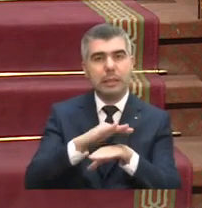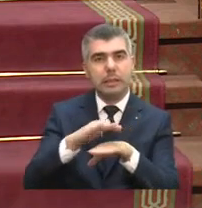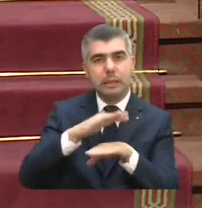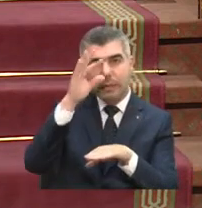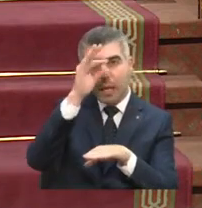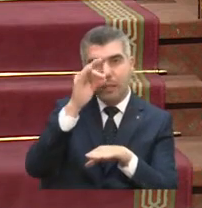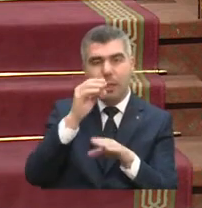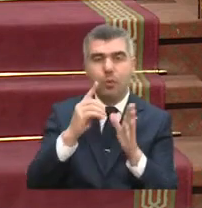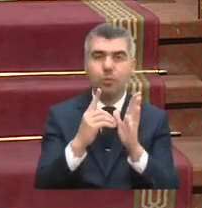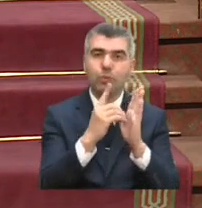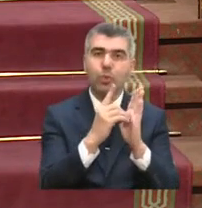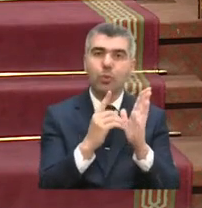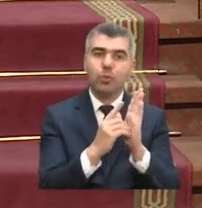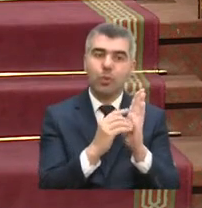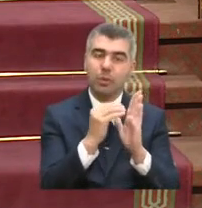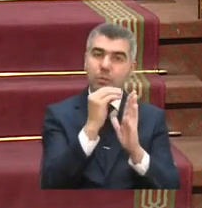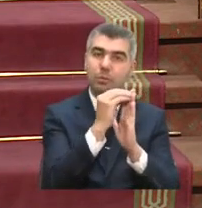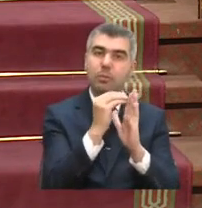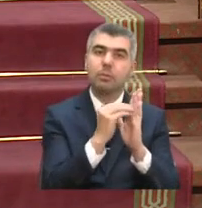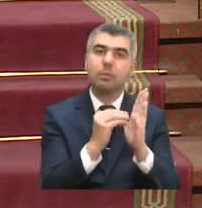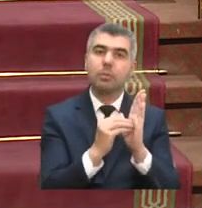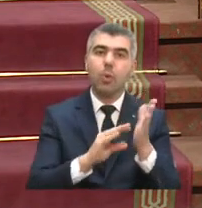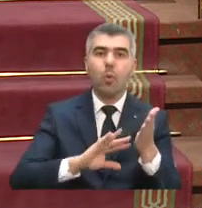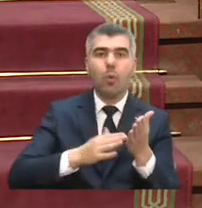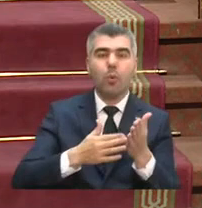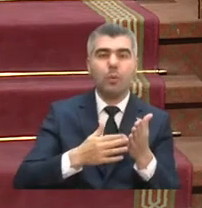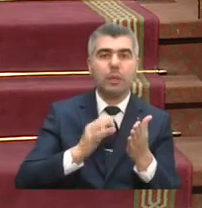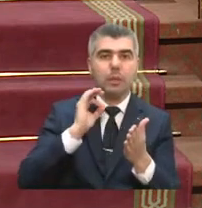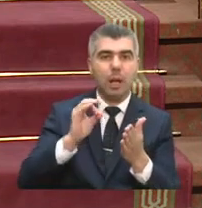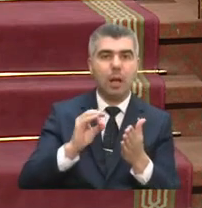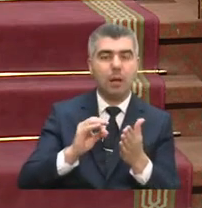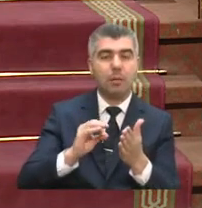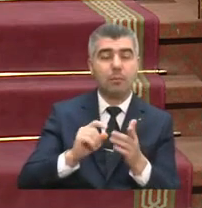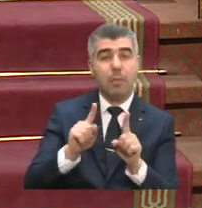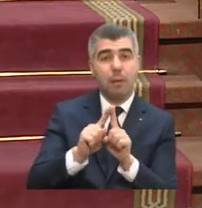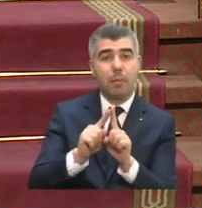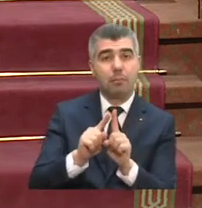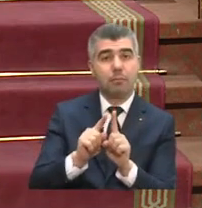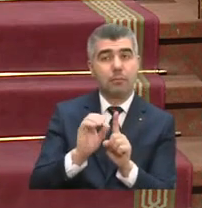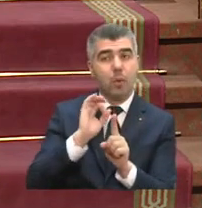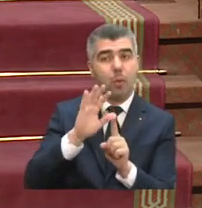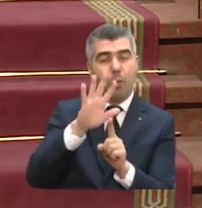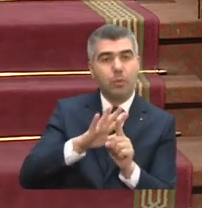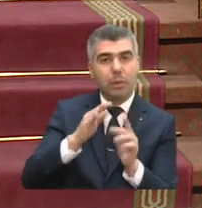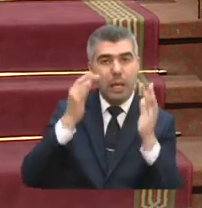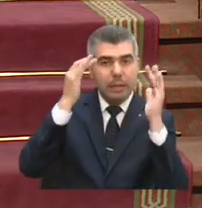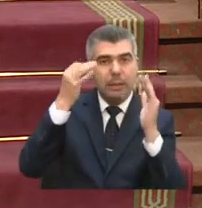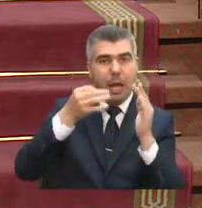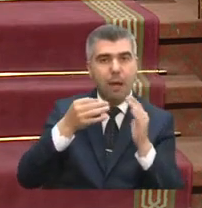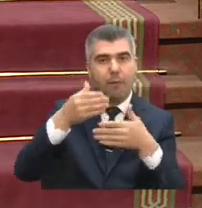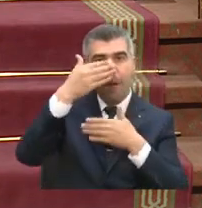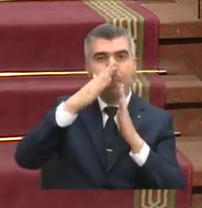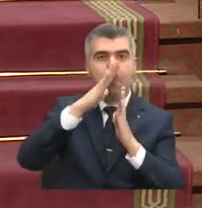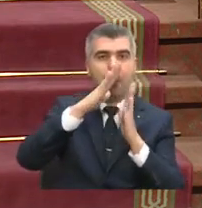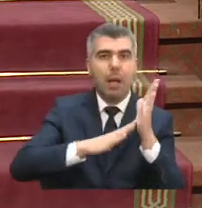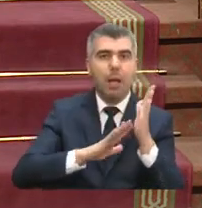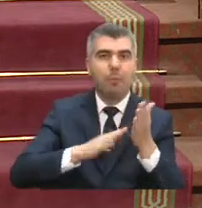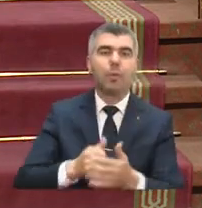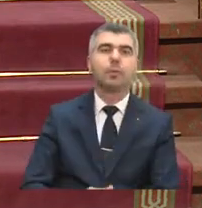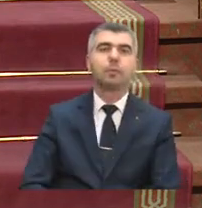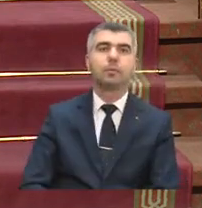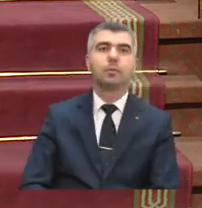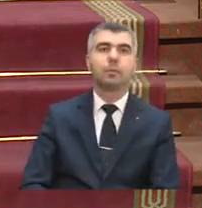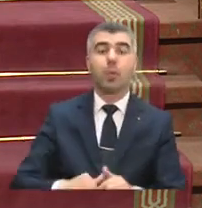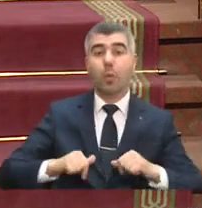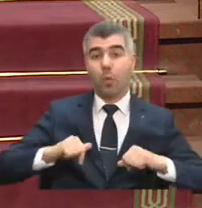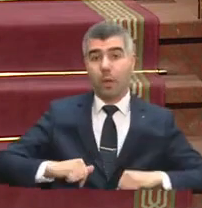مع الدستور المغربي اللي هو المرجع ديالنا كلنا واللي كيحمي الهويه الثقافيه ديال المغاربه؟ سيد الوزير